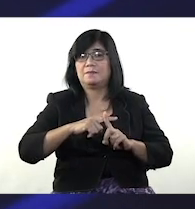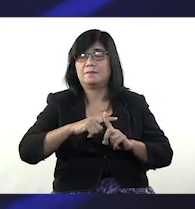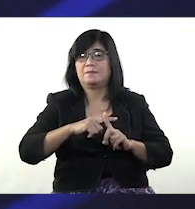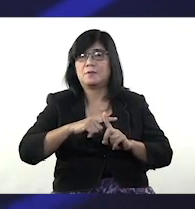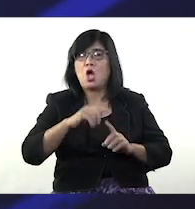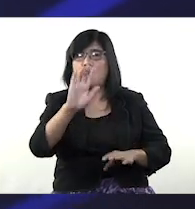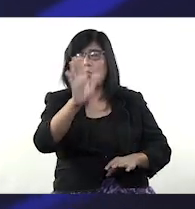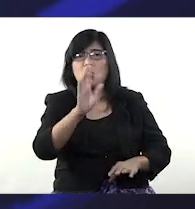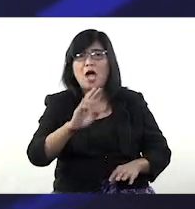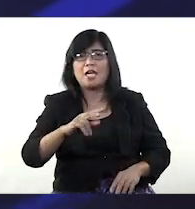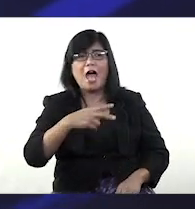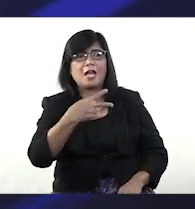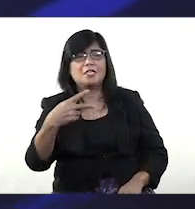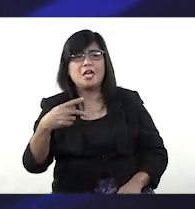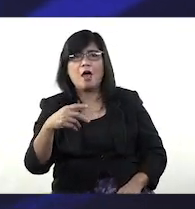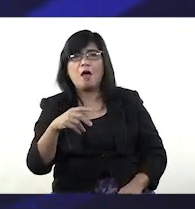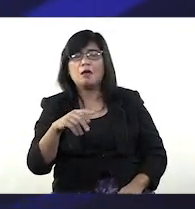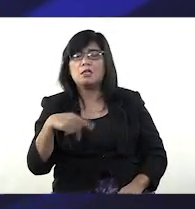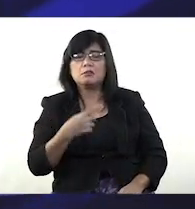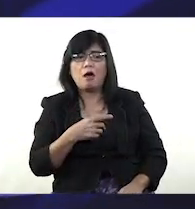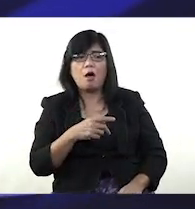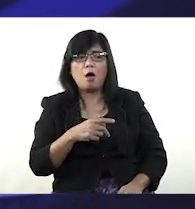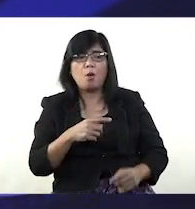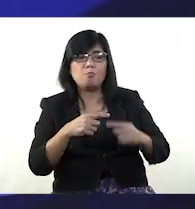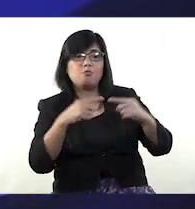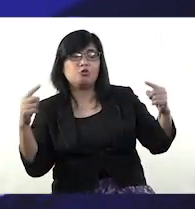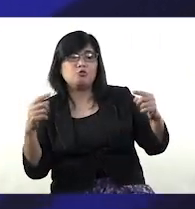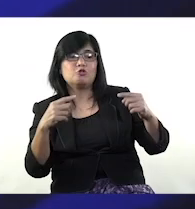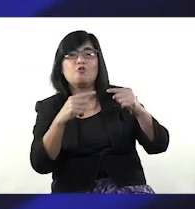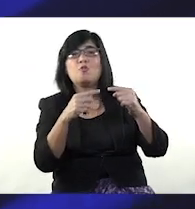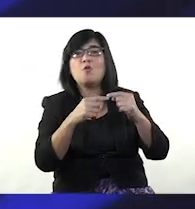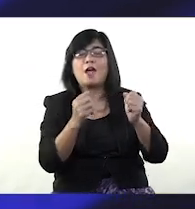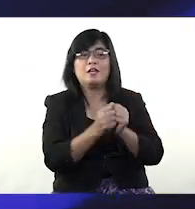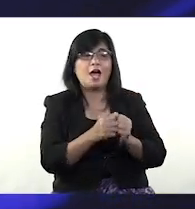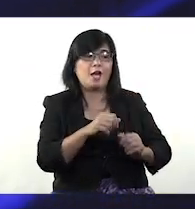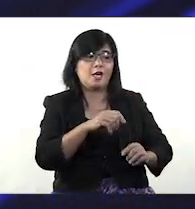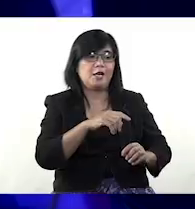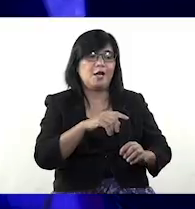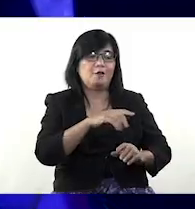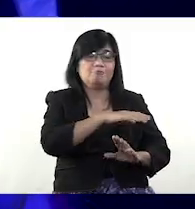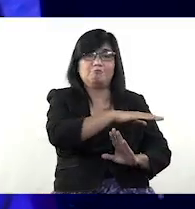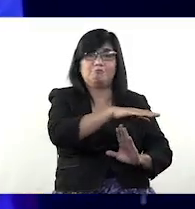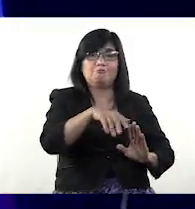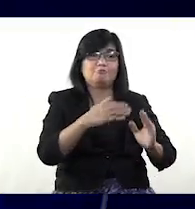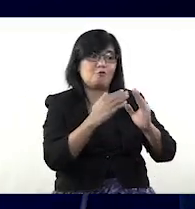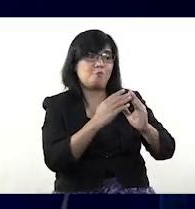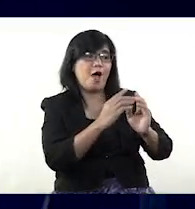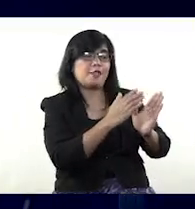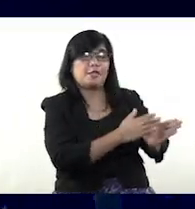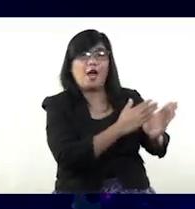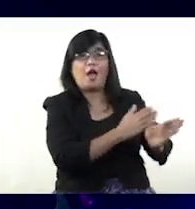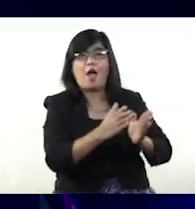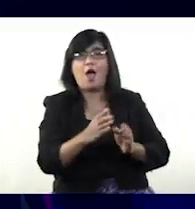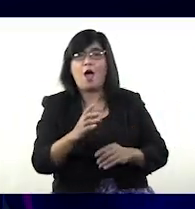bukan berarti kita udah nggak ada hubungannya lagi sama lingkungan nggak ada hubungan lagi sama komunitas ngada hubungan lagi sama bangsa dan negara